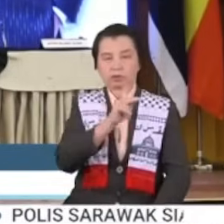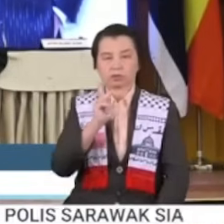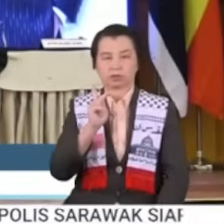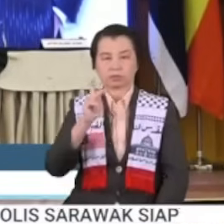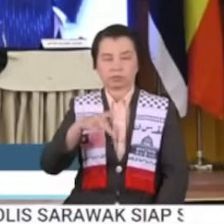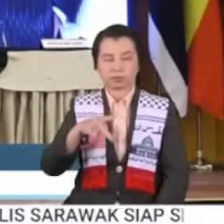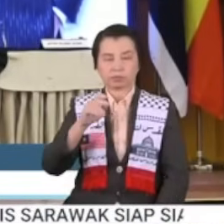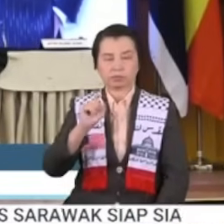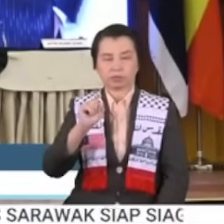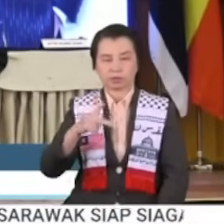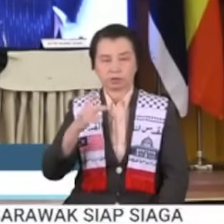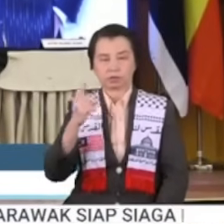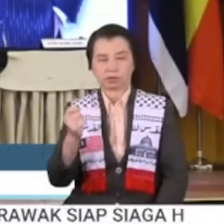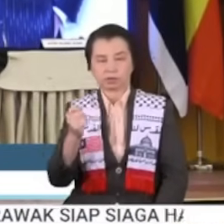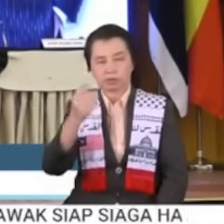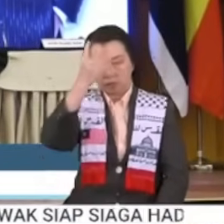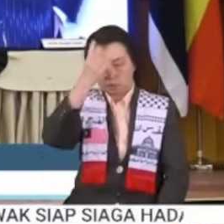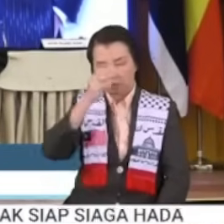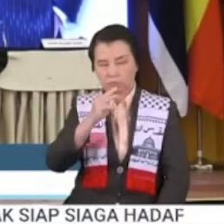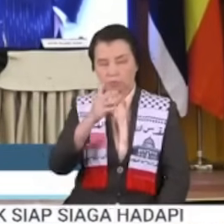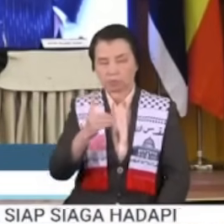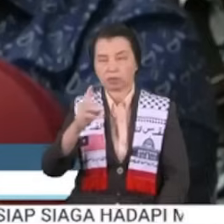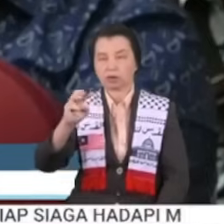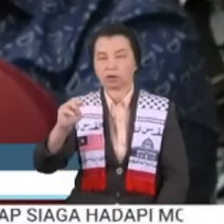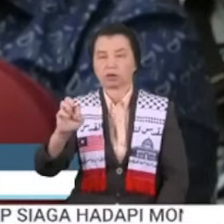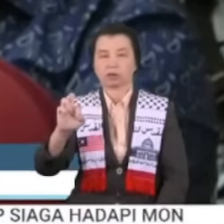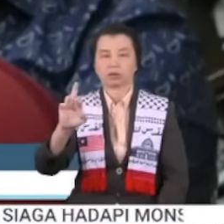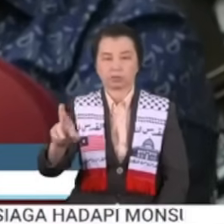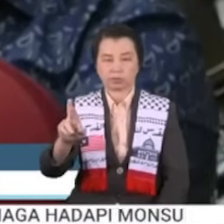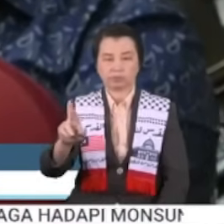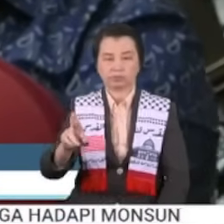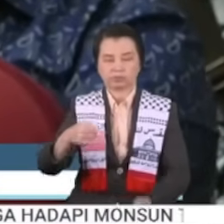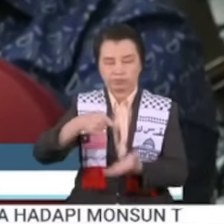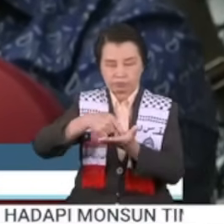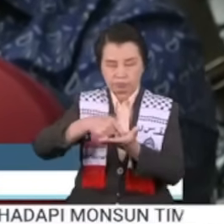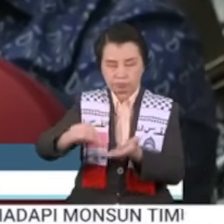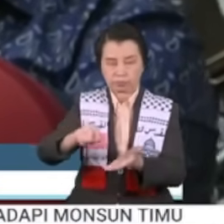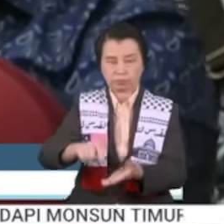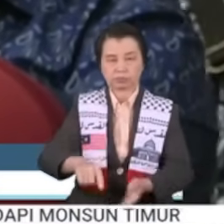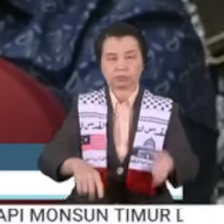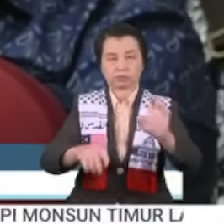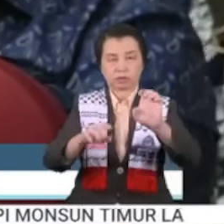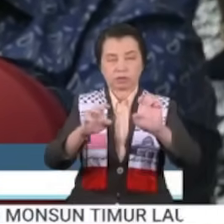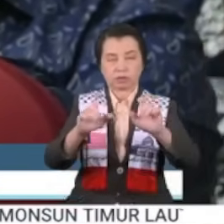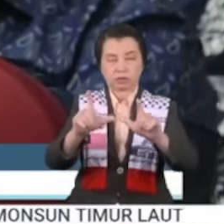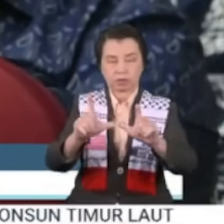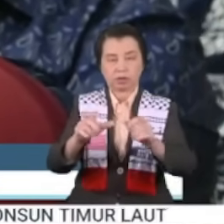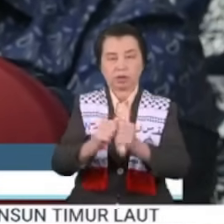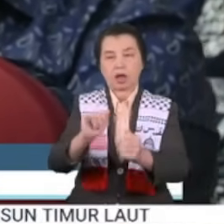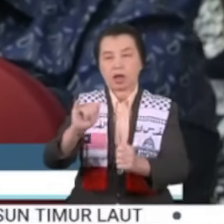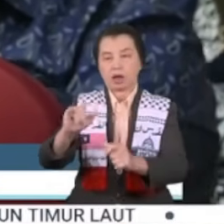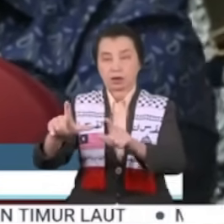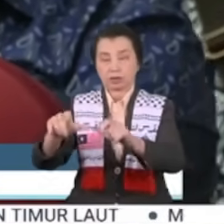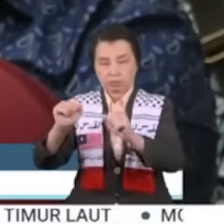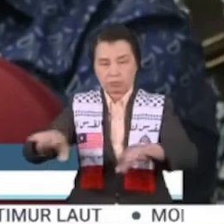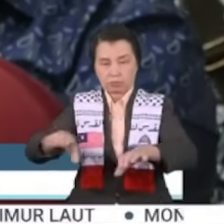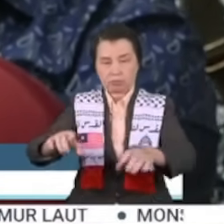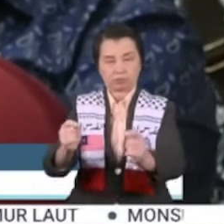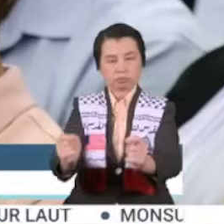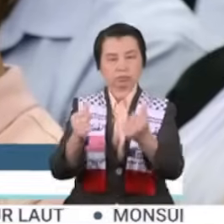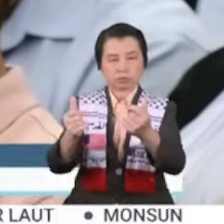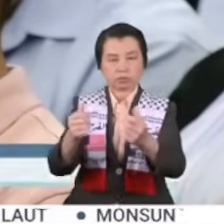setiausaha kpkt Datuk Mohamad Nor Azman Taib pembayaran Fei lesen melalui sistem I lesen itu dapat dibuat secara